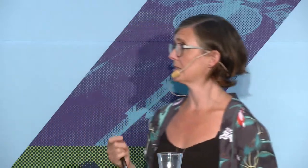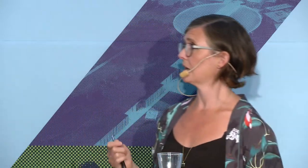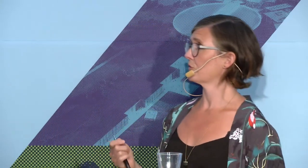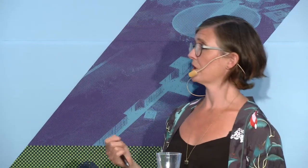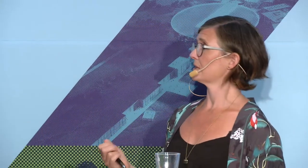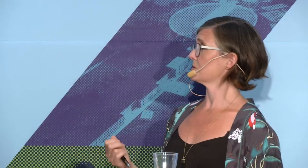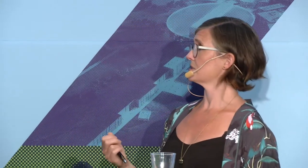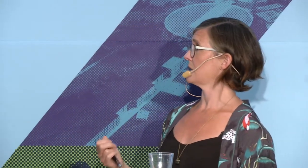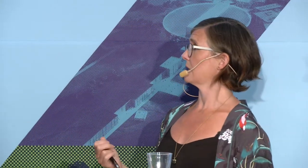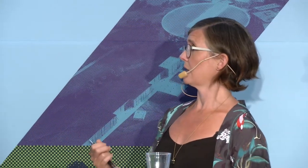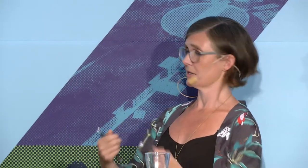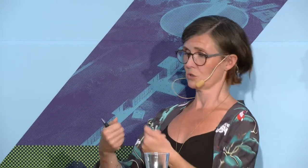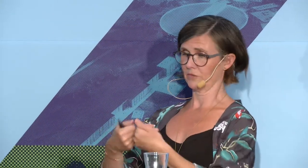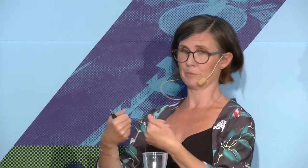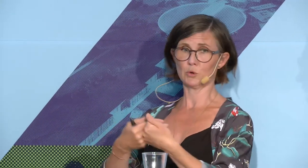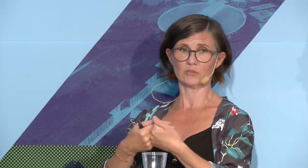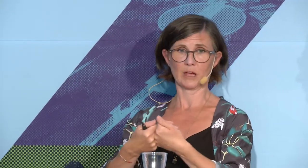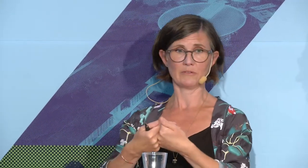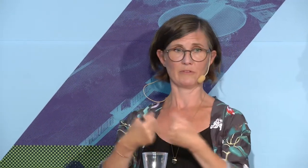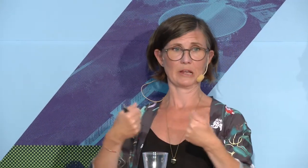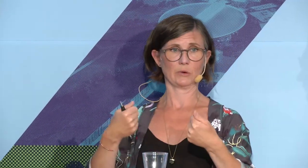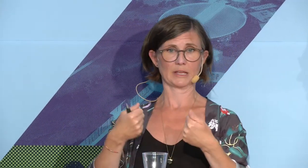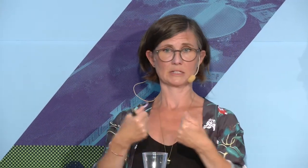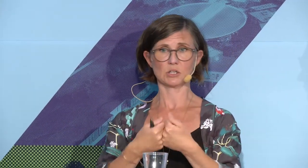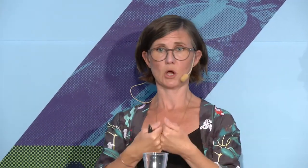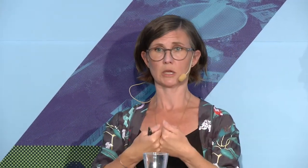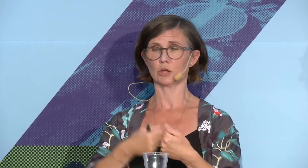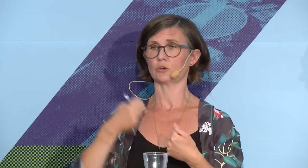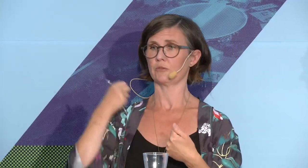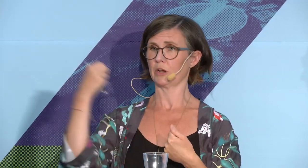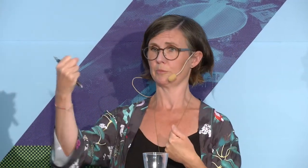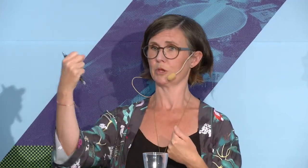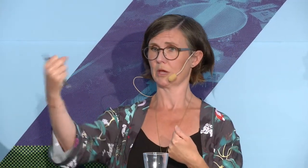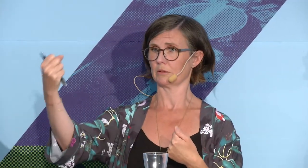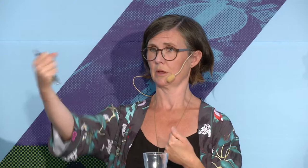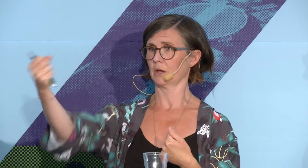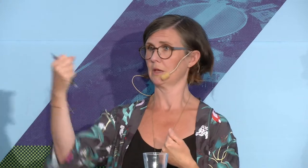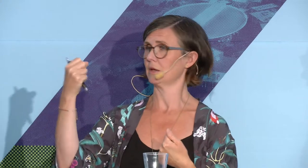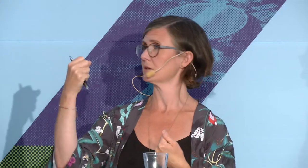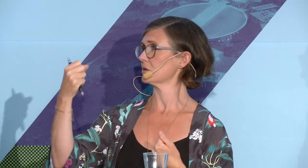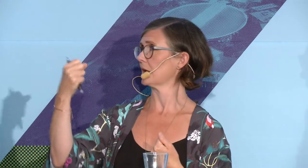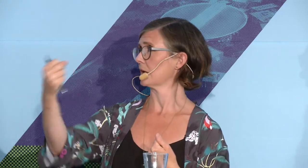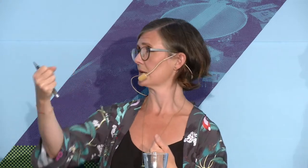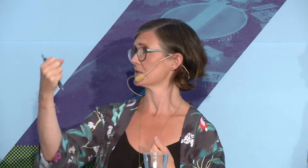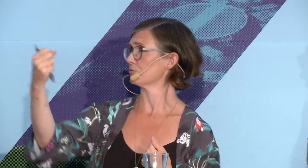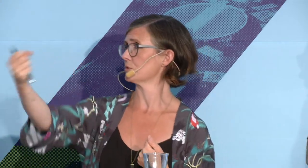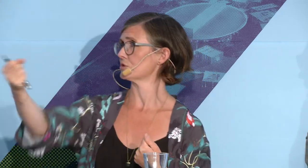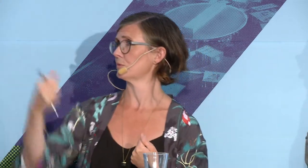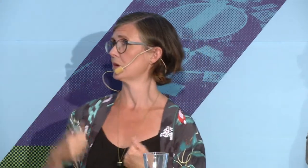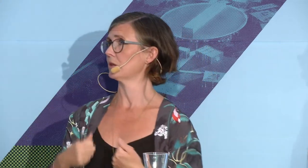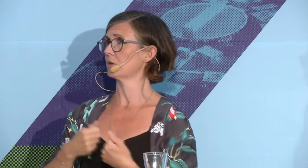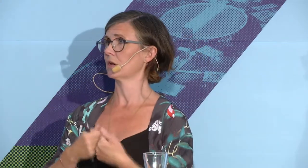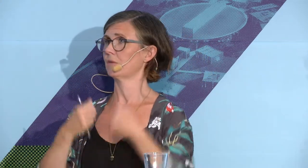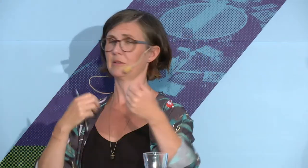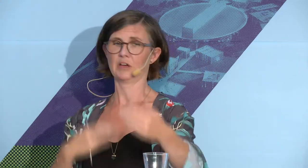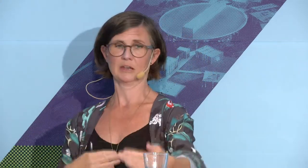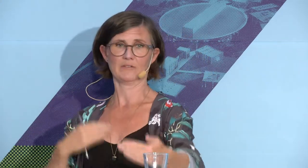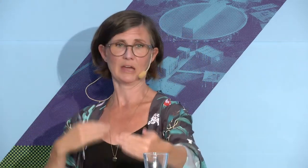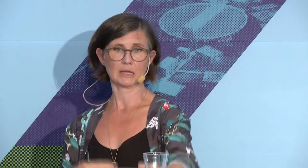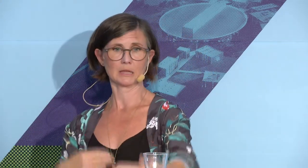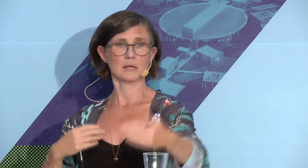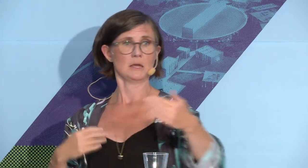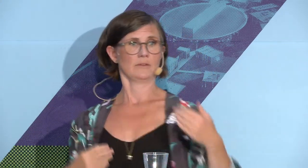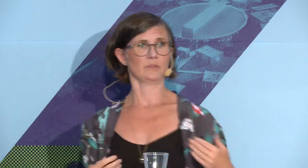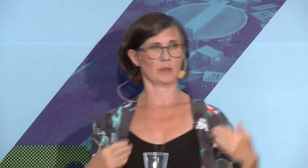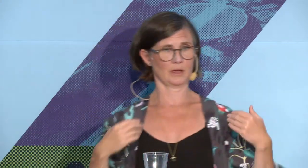plötsligt istället för att liksom säga att här står vi emot varandra, vi vill olika saker, någon vill ha byggrätter så nära den här stationen som möjligt, någon annan vill